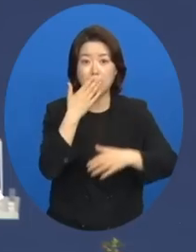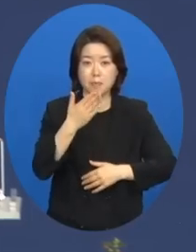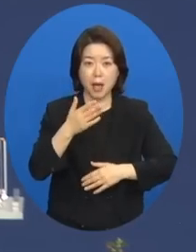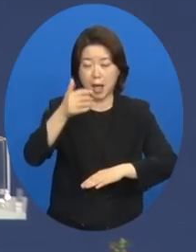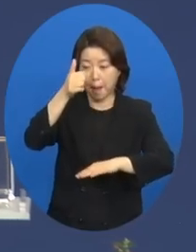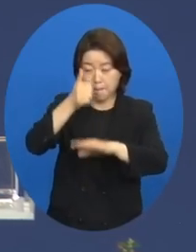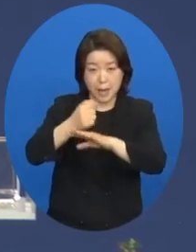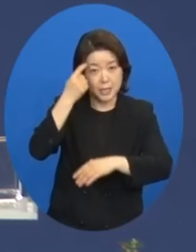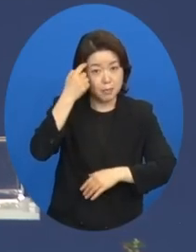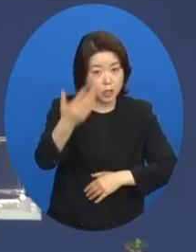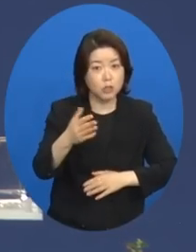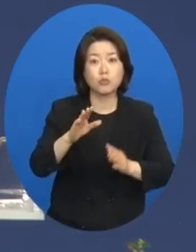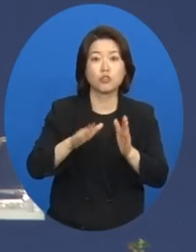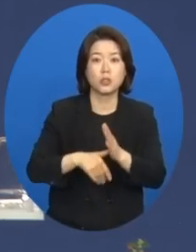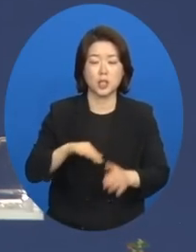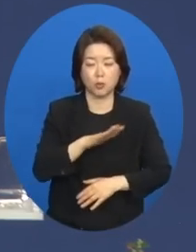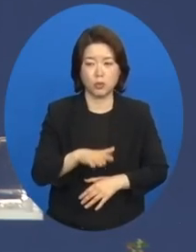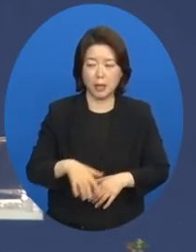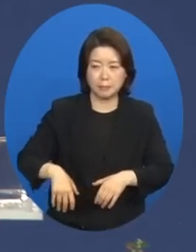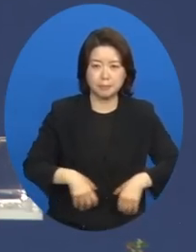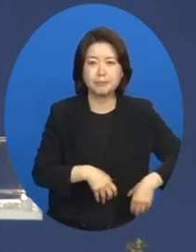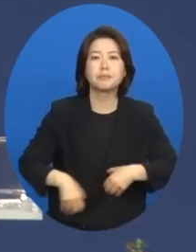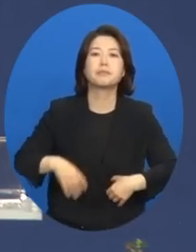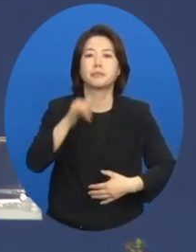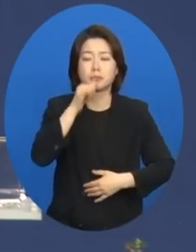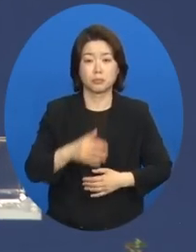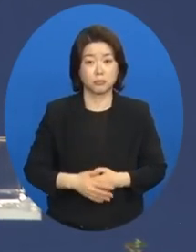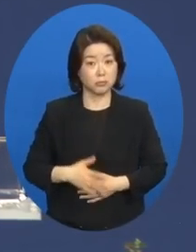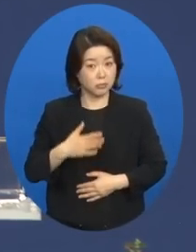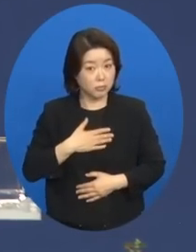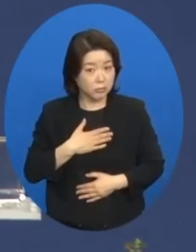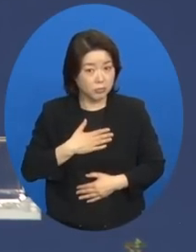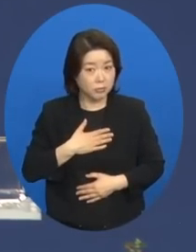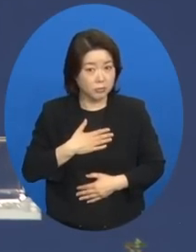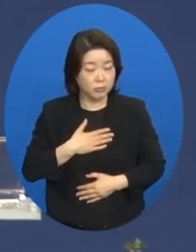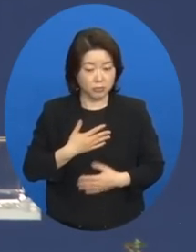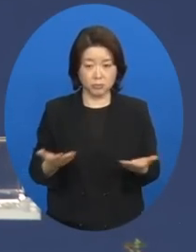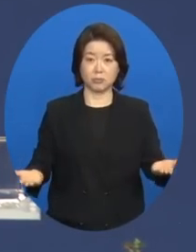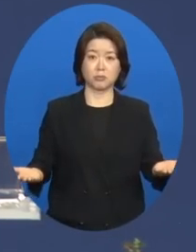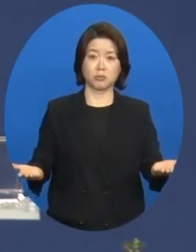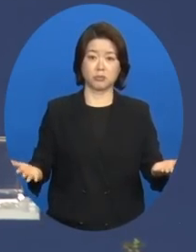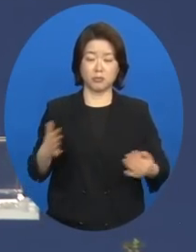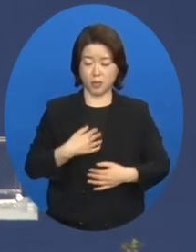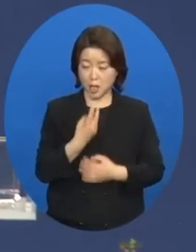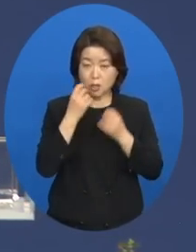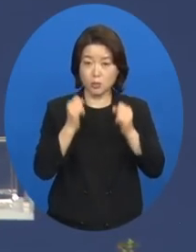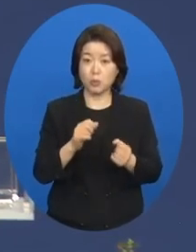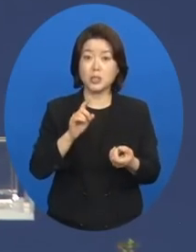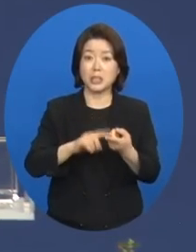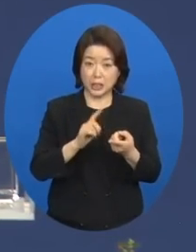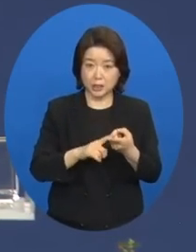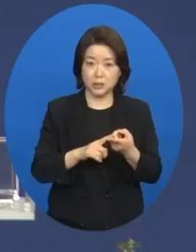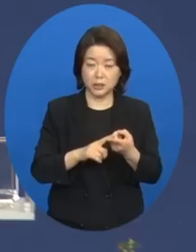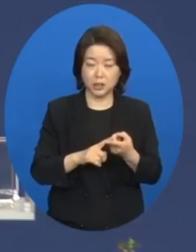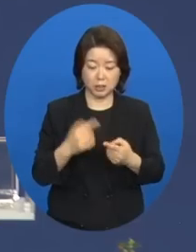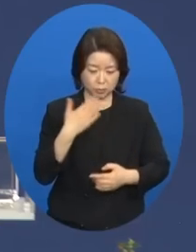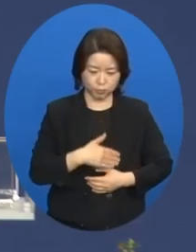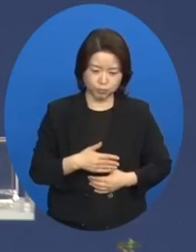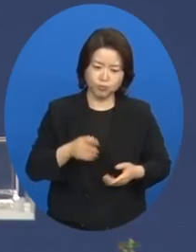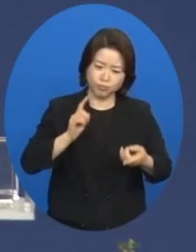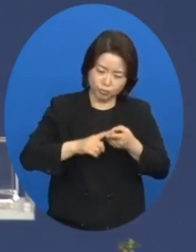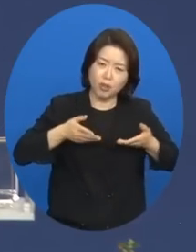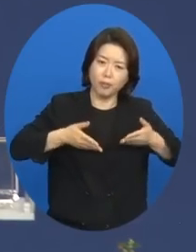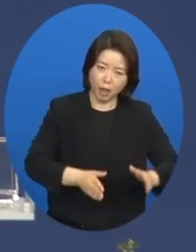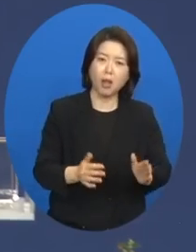마지막 질문에서 우리가 또 멈칫거리는 거예요. 나는 안 그렇잖아요. 내 존재 자체가 그냥 육적으로